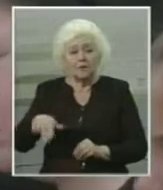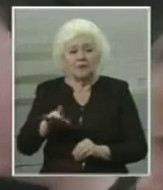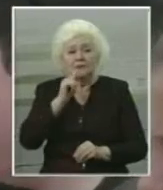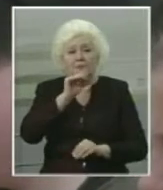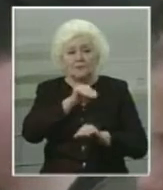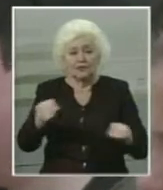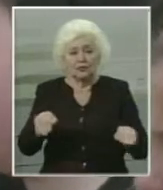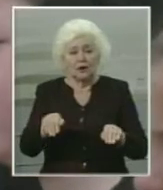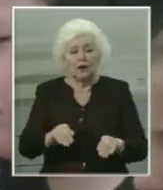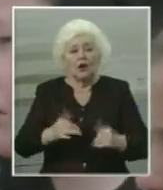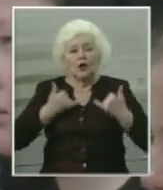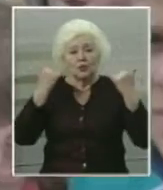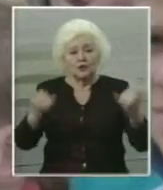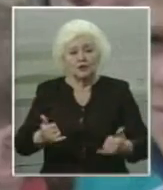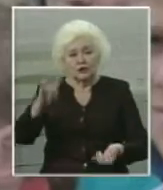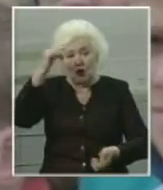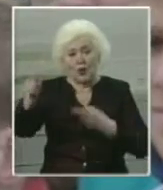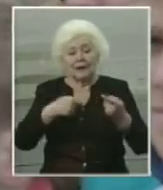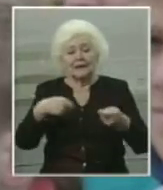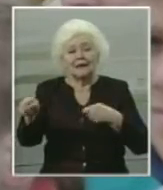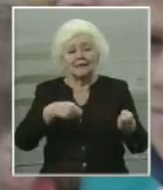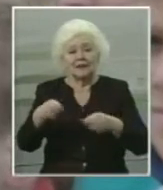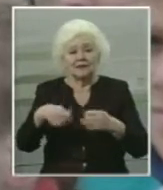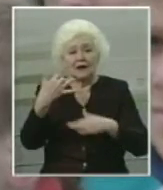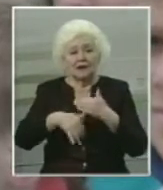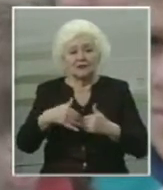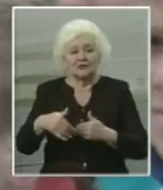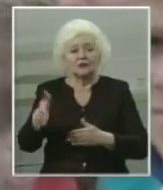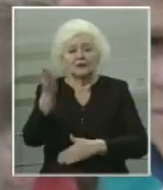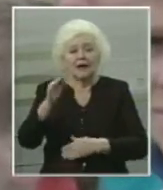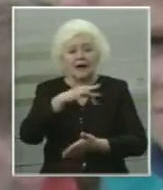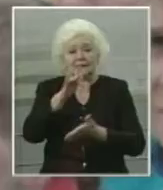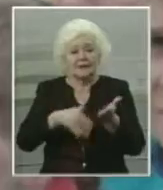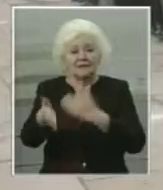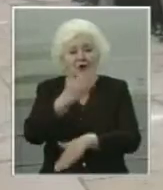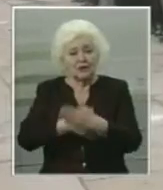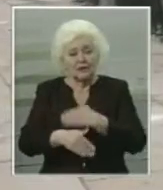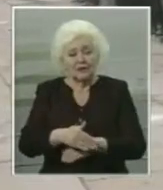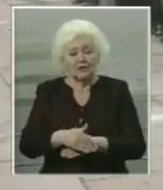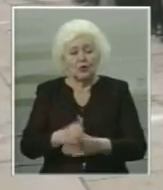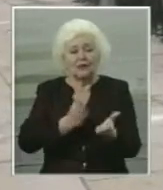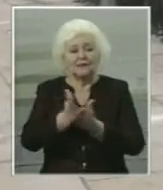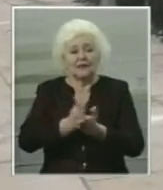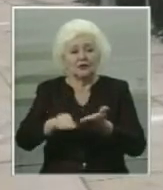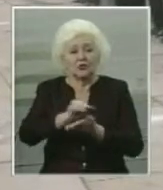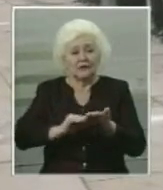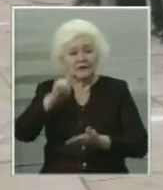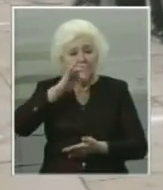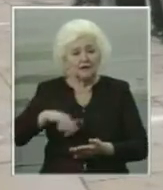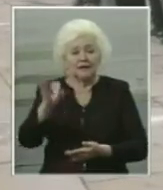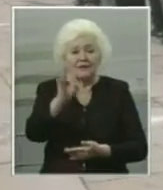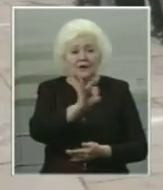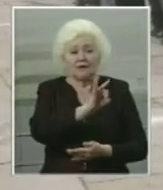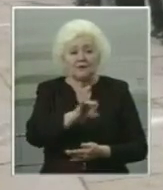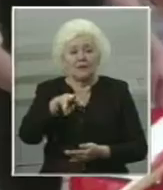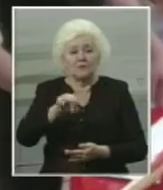мовчання вшанували пам'ять колишнього керівника Херсонського регіонального центру фізичної культури і спорту «Інваспорт», заслуженого тренера України Івана